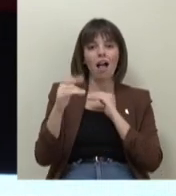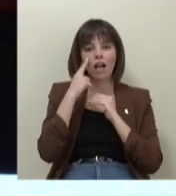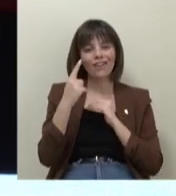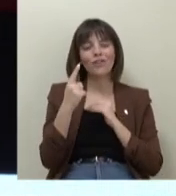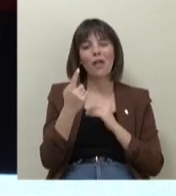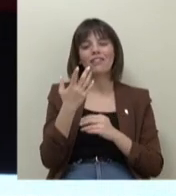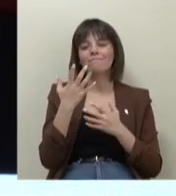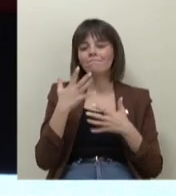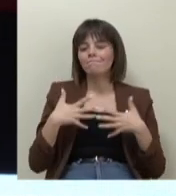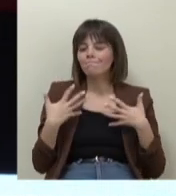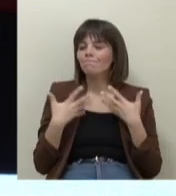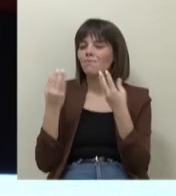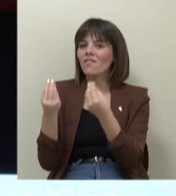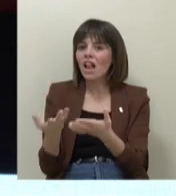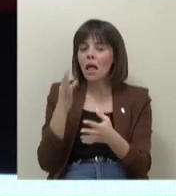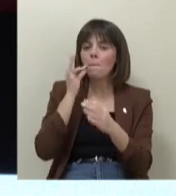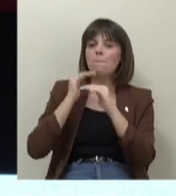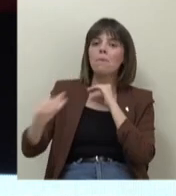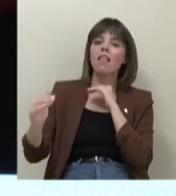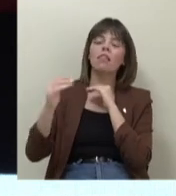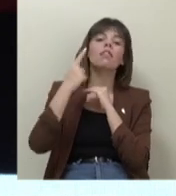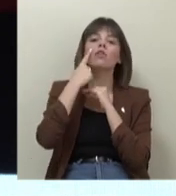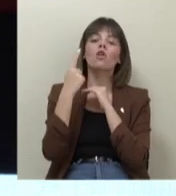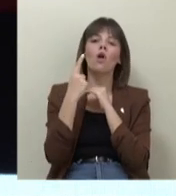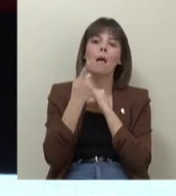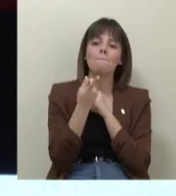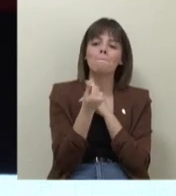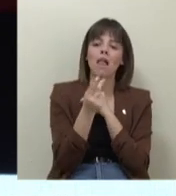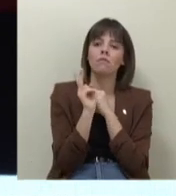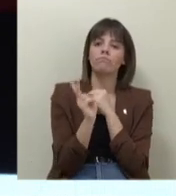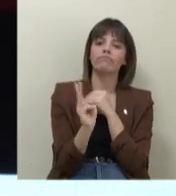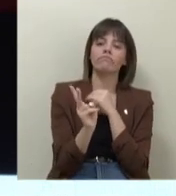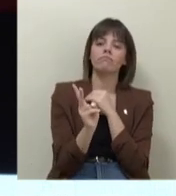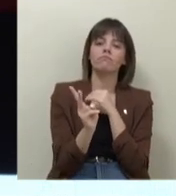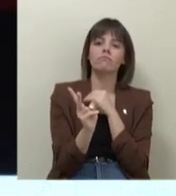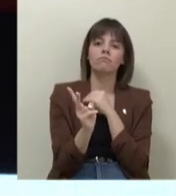şefkat göstererek, milletin parasını